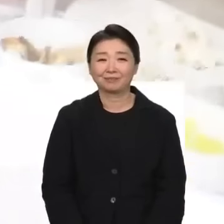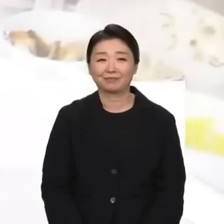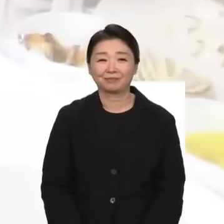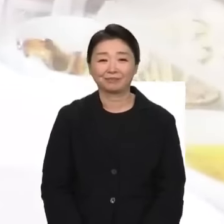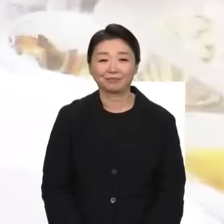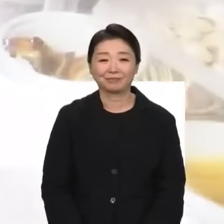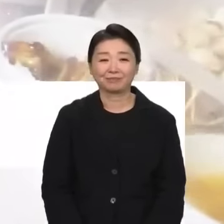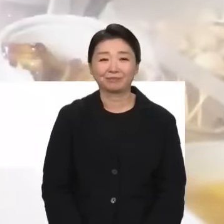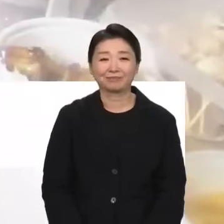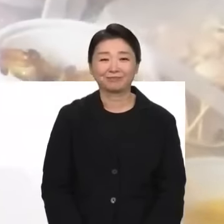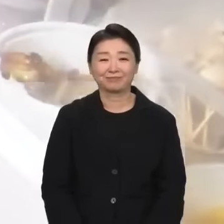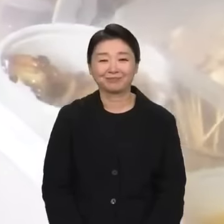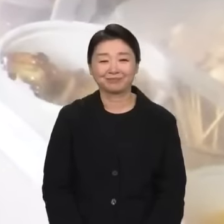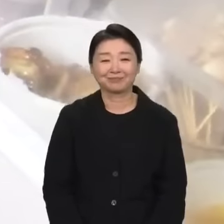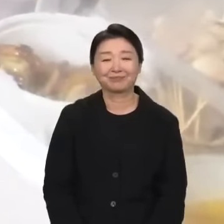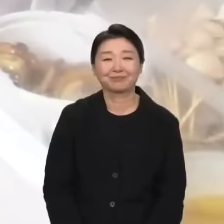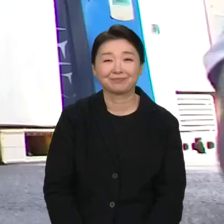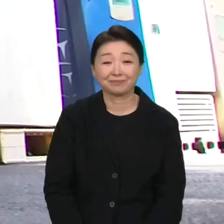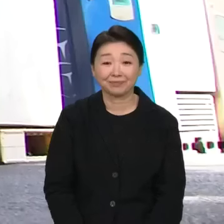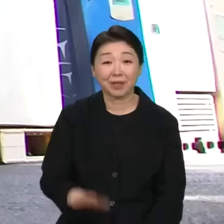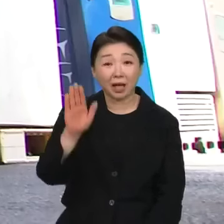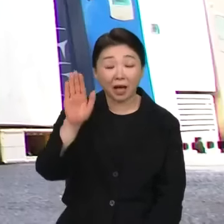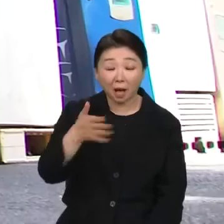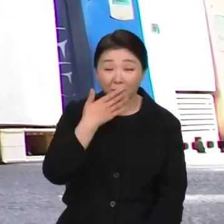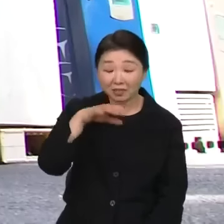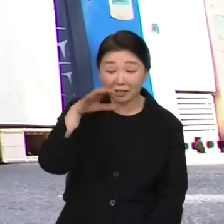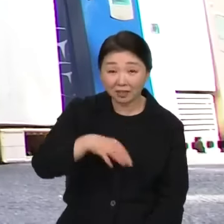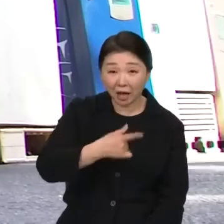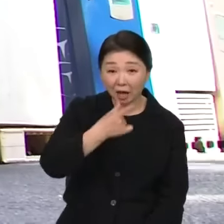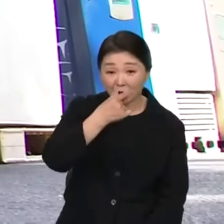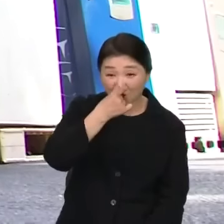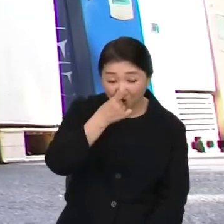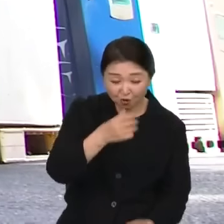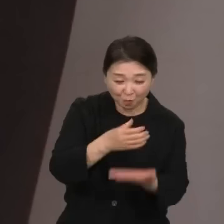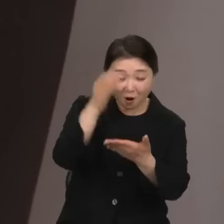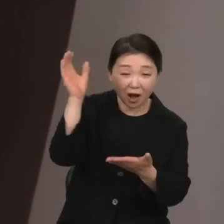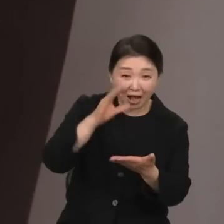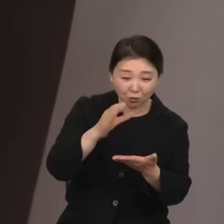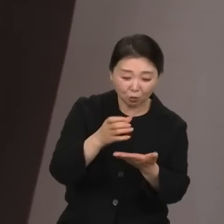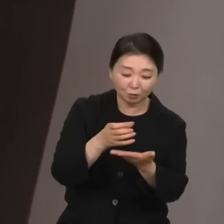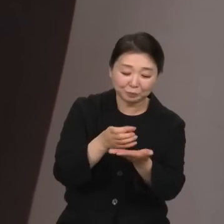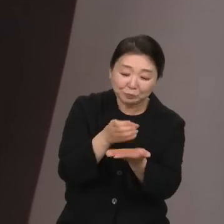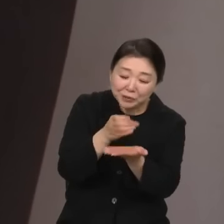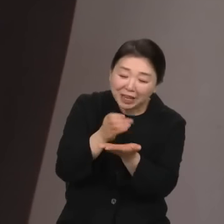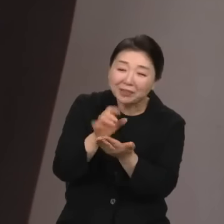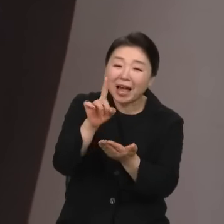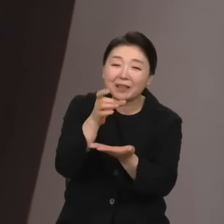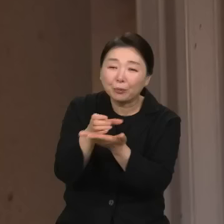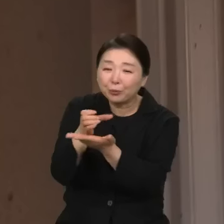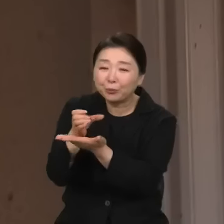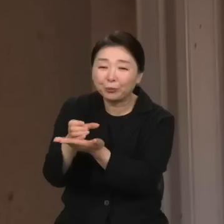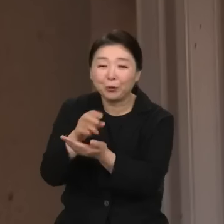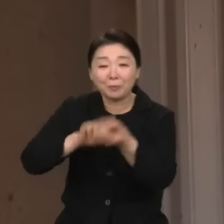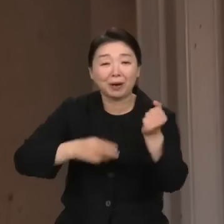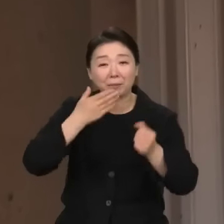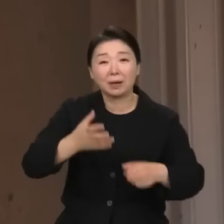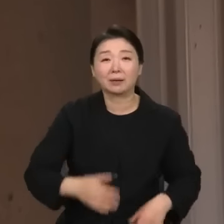궁금해가지고 오더라고요. 앞으로는 식당에서 술을 병째가 아니라 잔에 따라 잔술로 판매하는 게